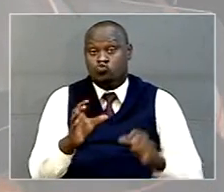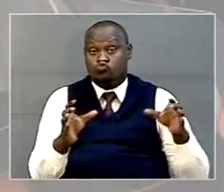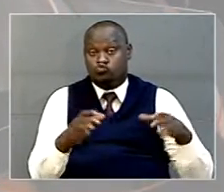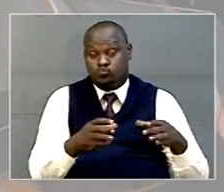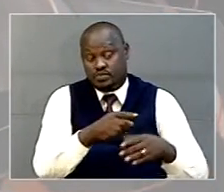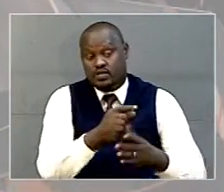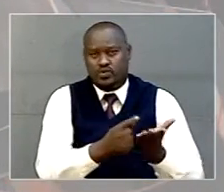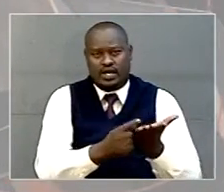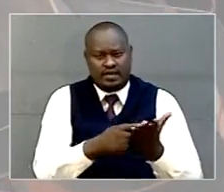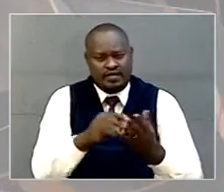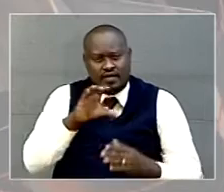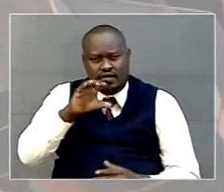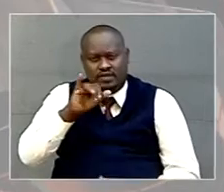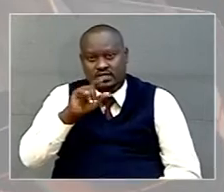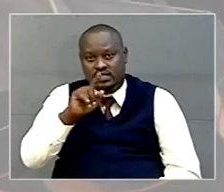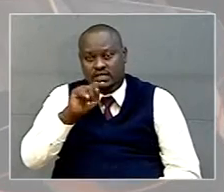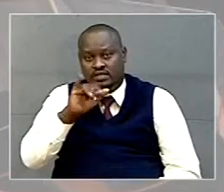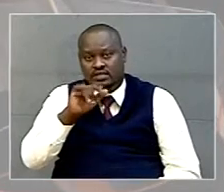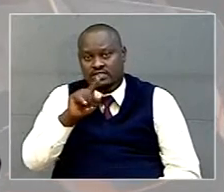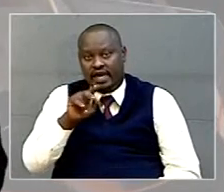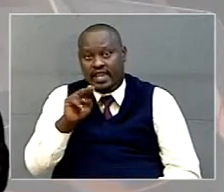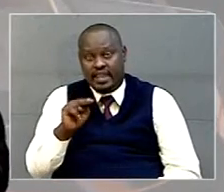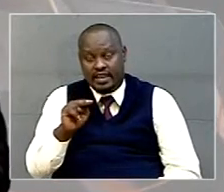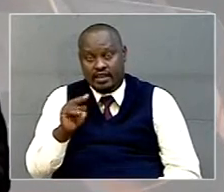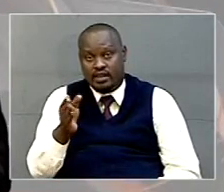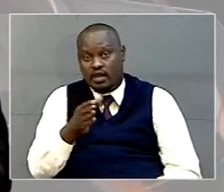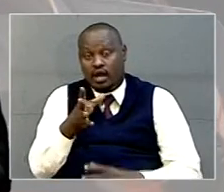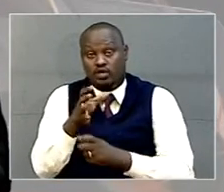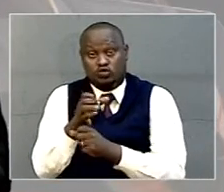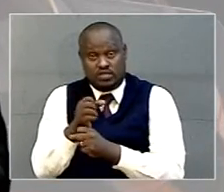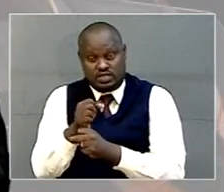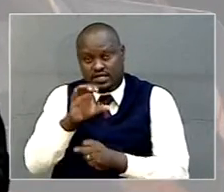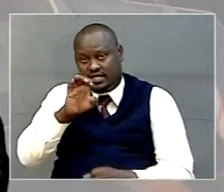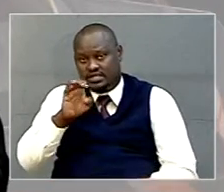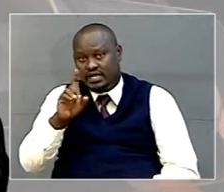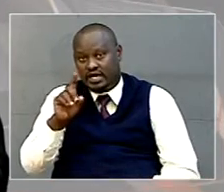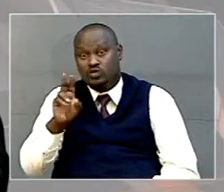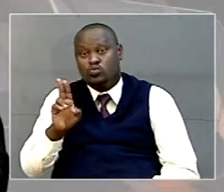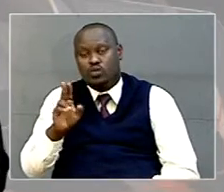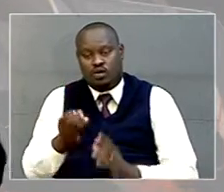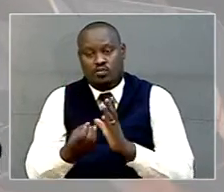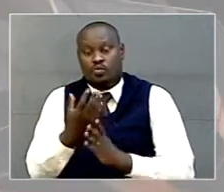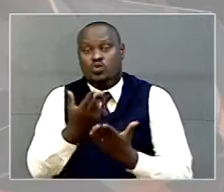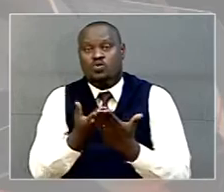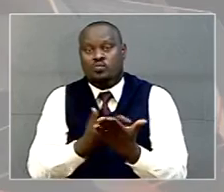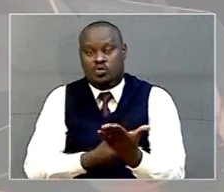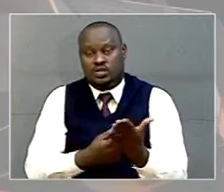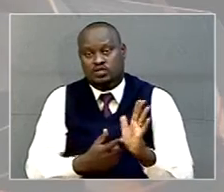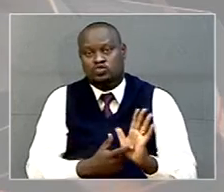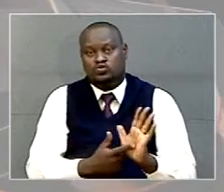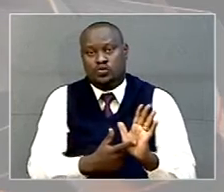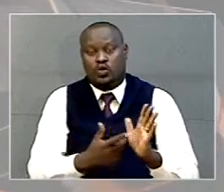ngabikulemberwa mu echa Citizen Coalition for Electoral Democracy sedu bifulumiza report olutagajo eraga engeri